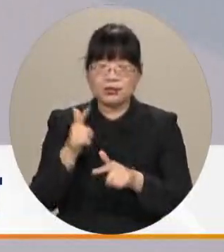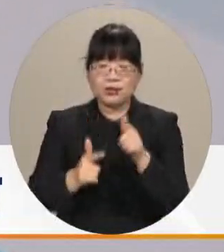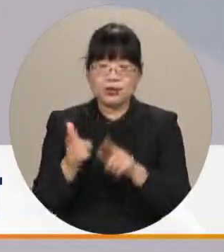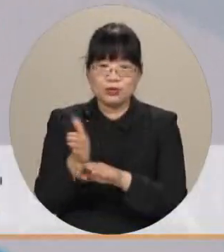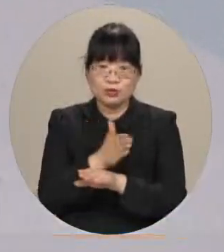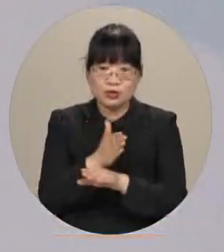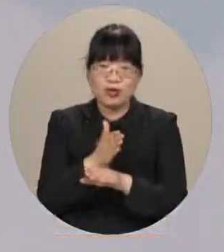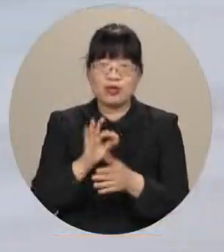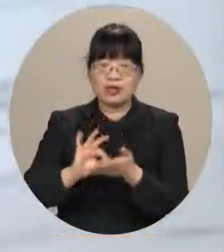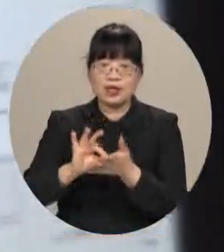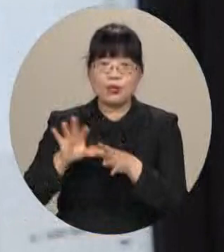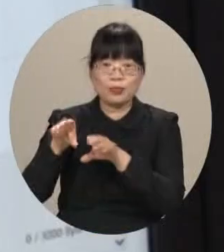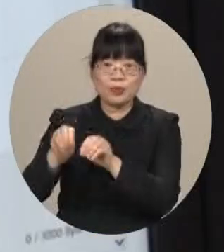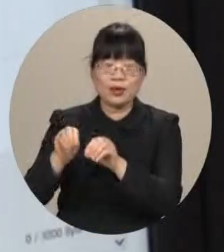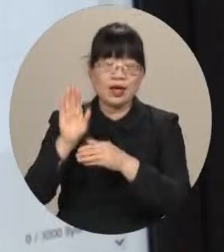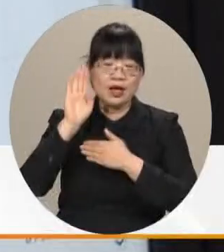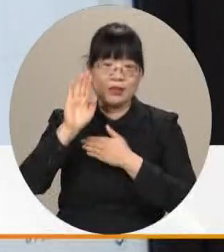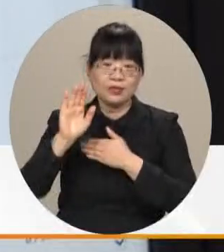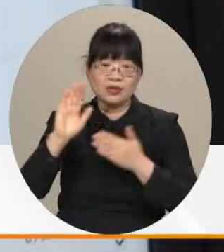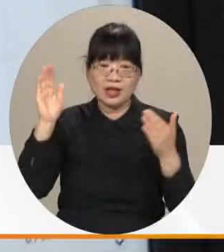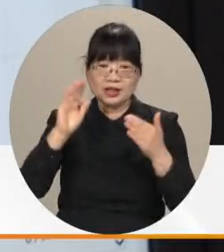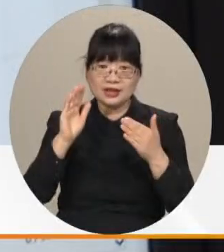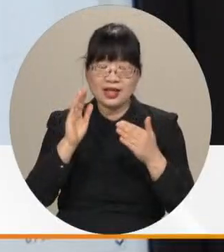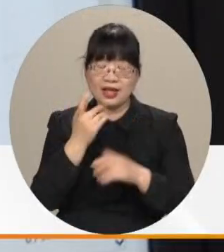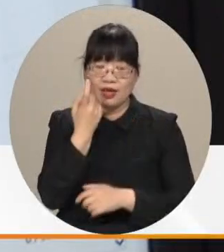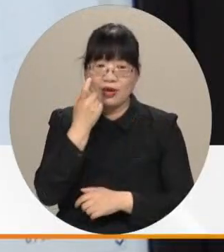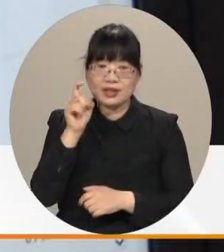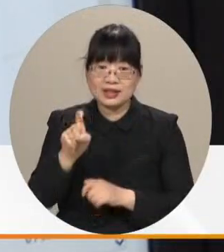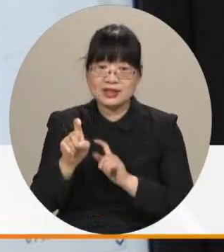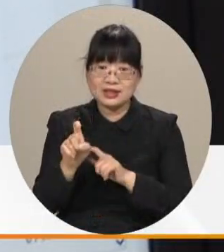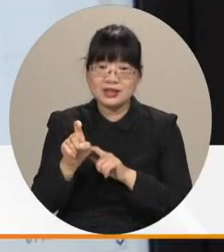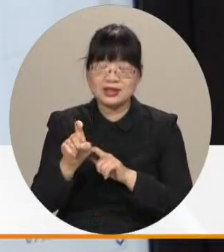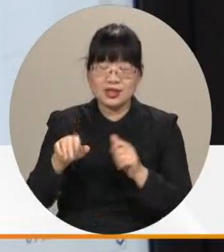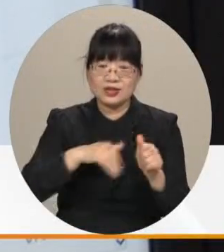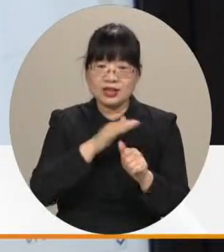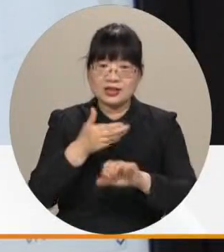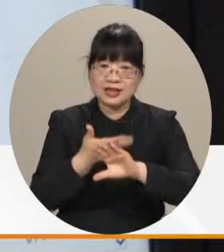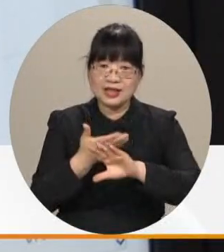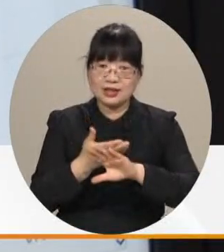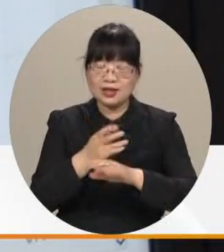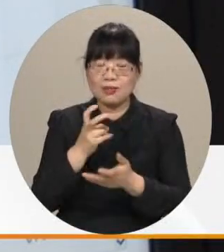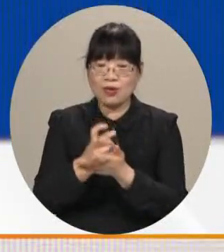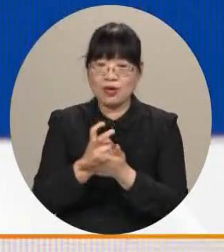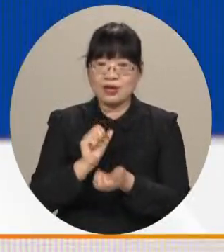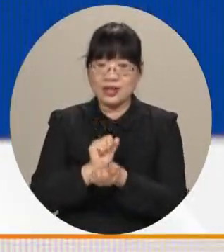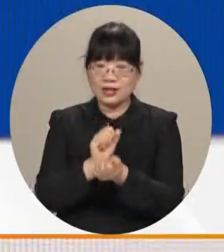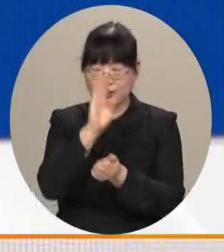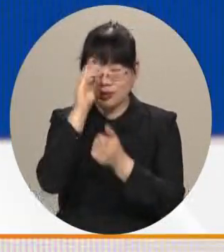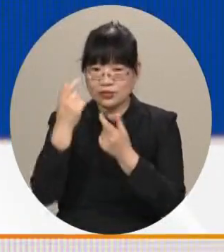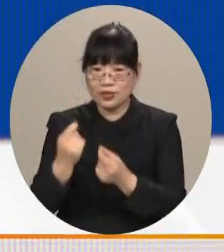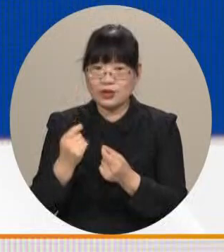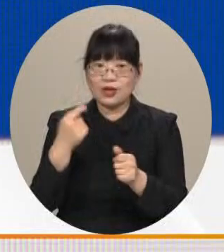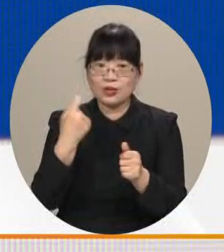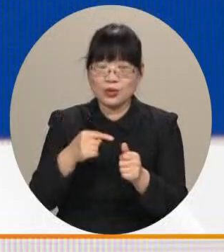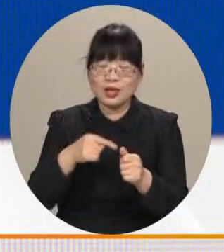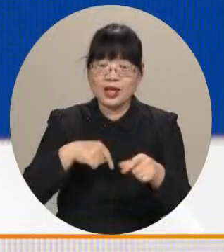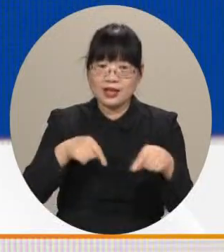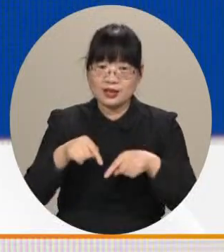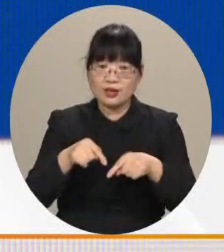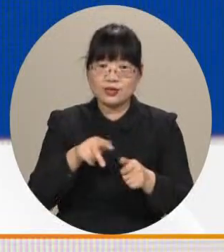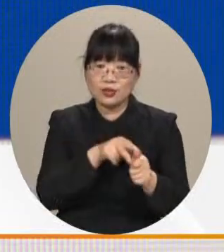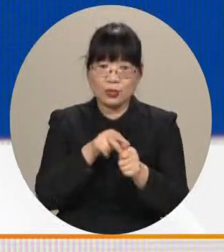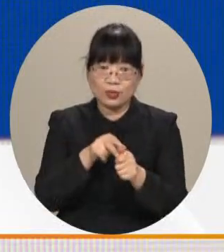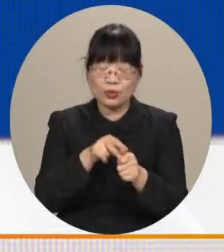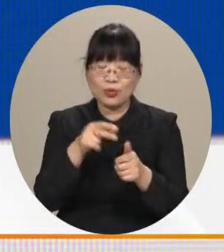중단됩니다 앞으로 학생 확진 현황은 다른 법정 감염병과 같이 교육 행정정보시스템인